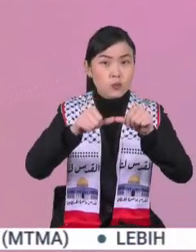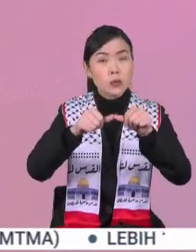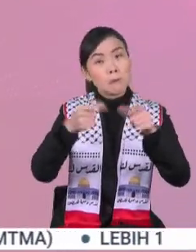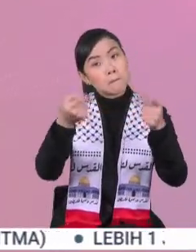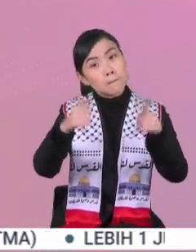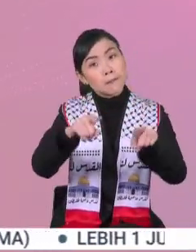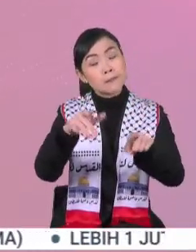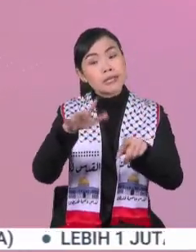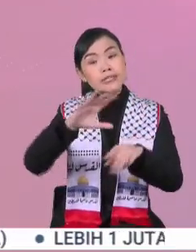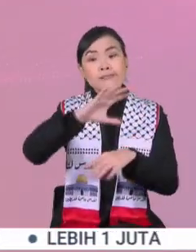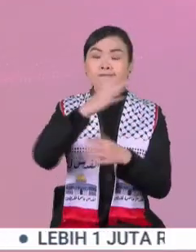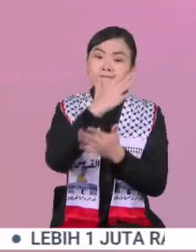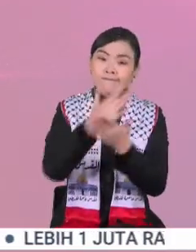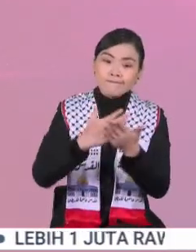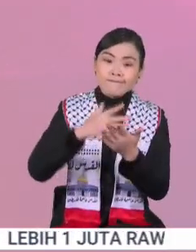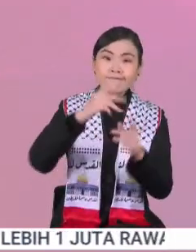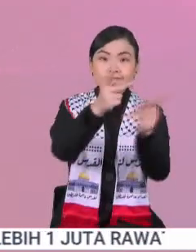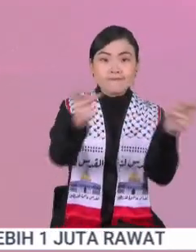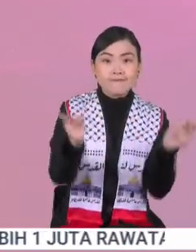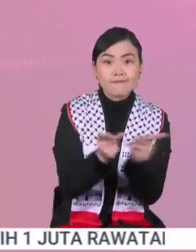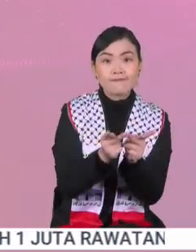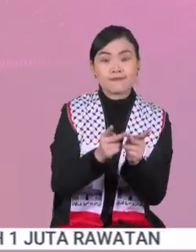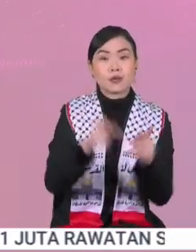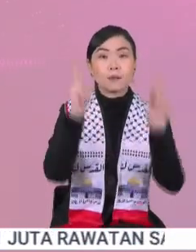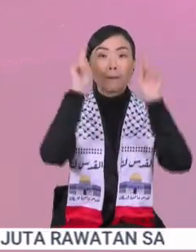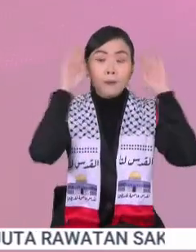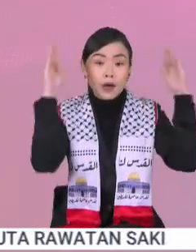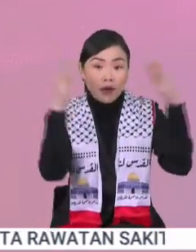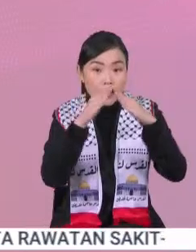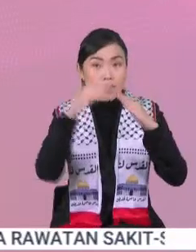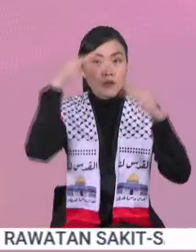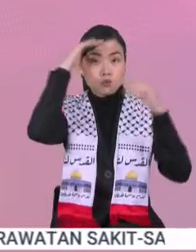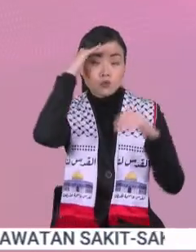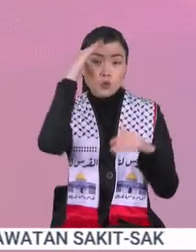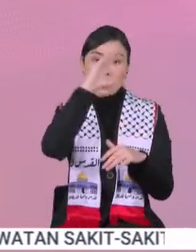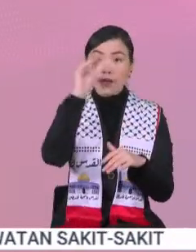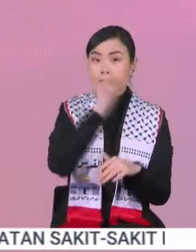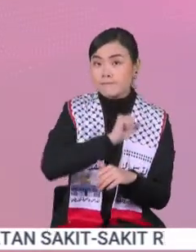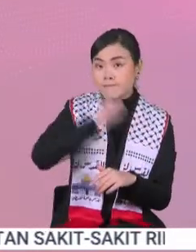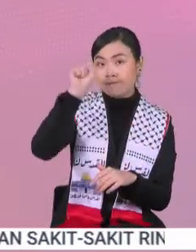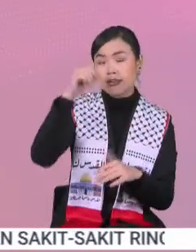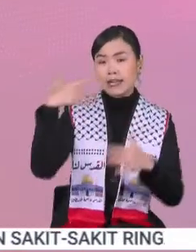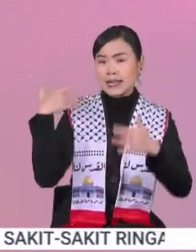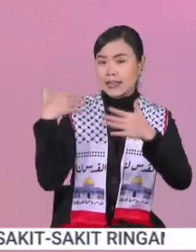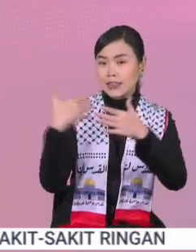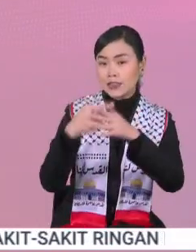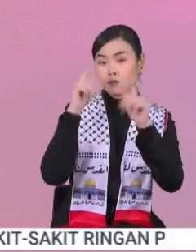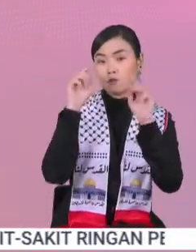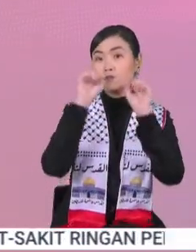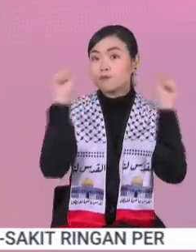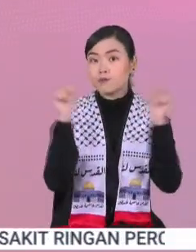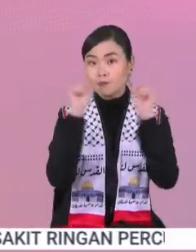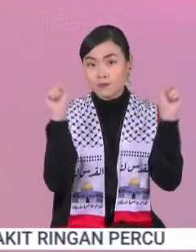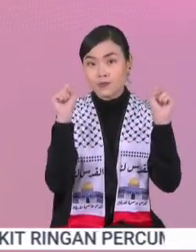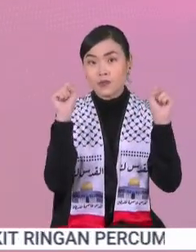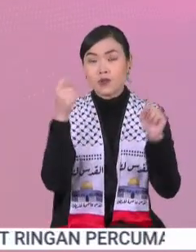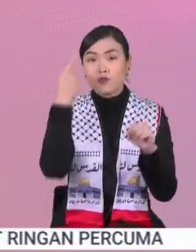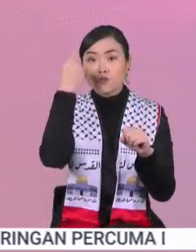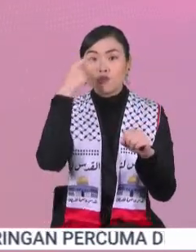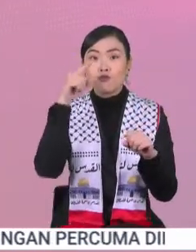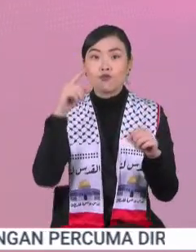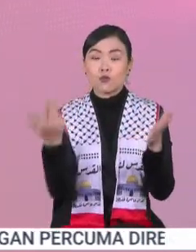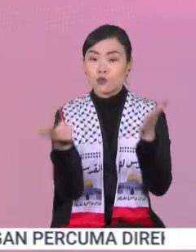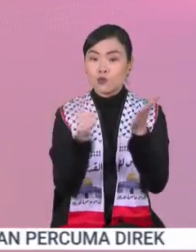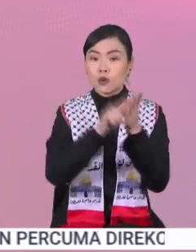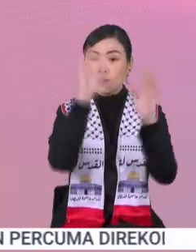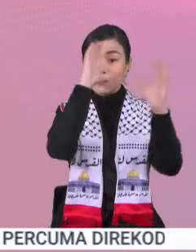di beberapa kawasan di Pahang Johor dan Sabah bermula hari ini hingga Selasa untuk lagi perincian laporan cuaca semasa langsung ke